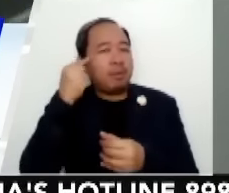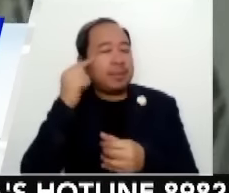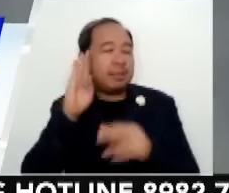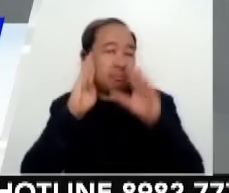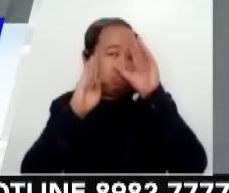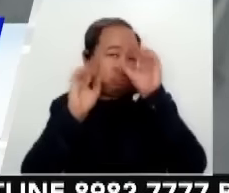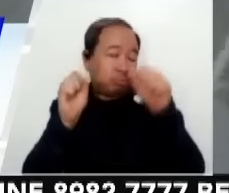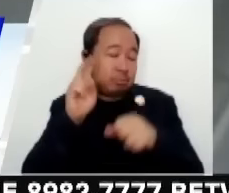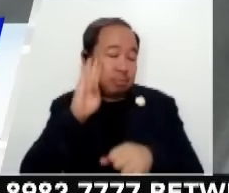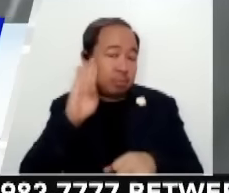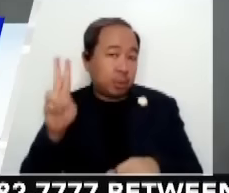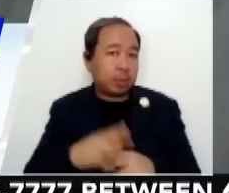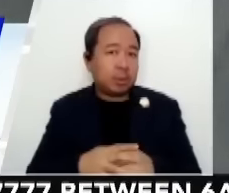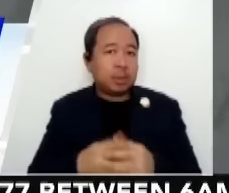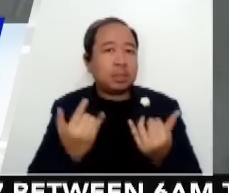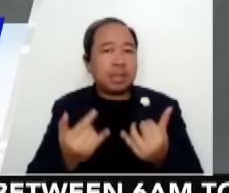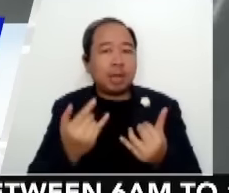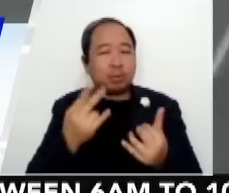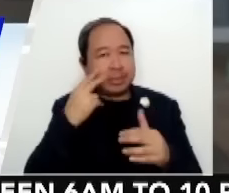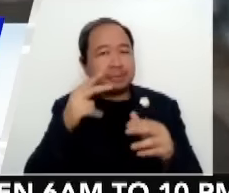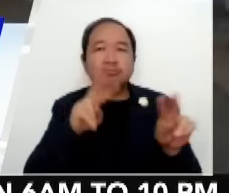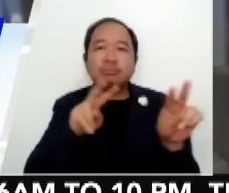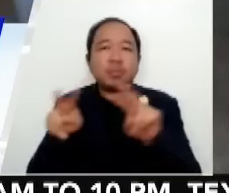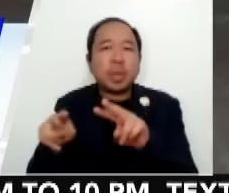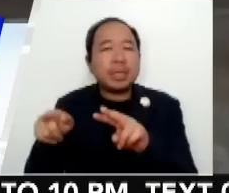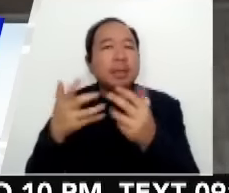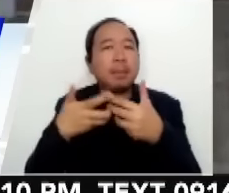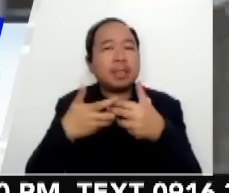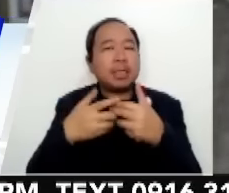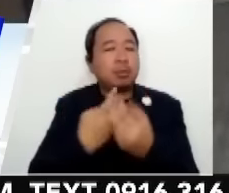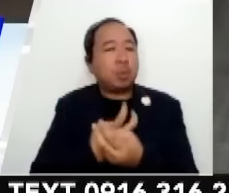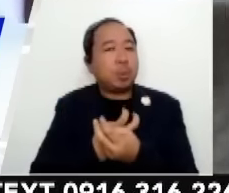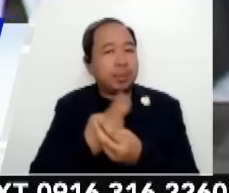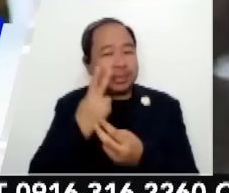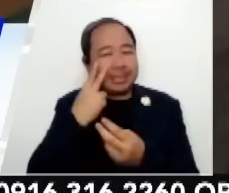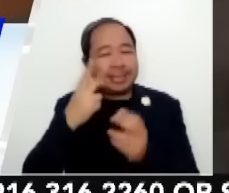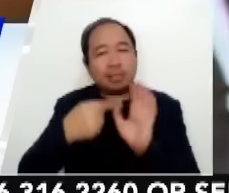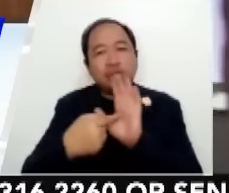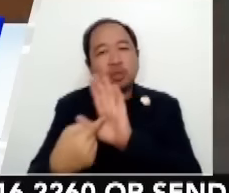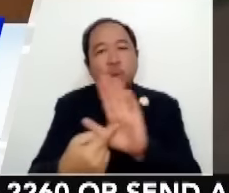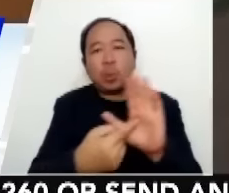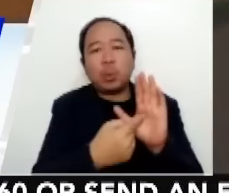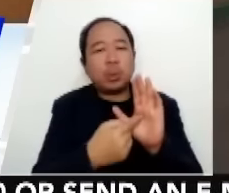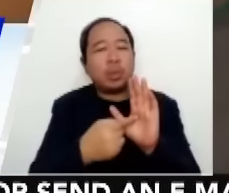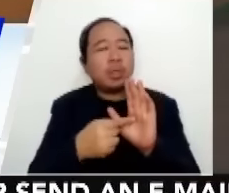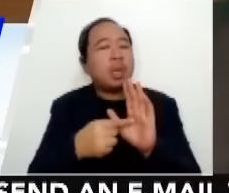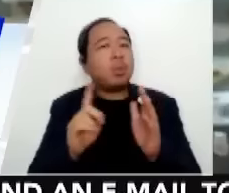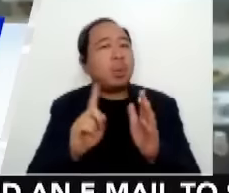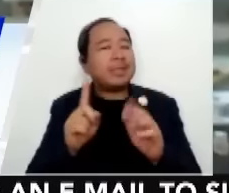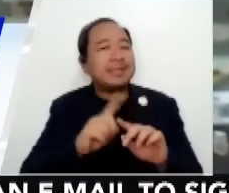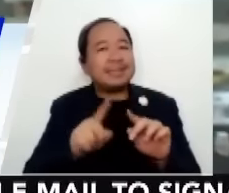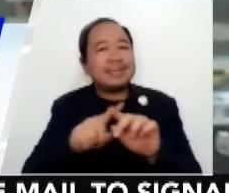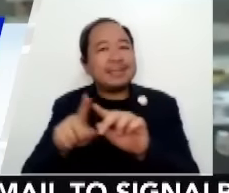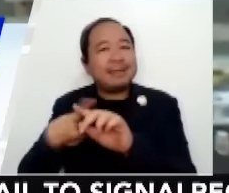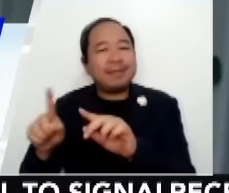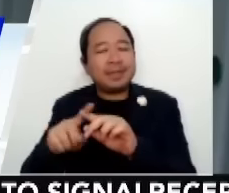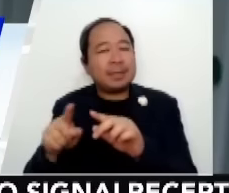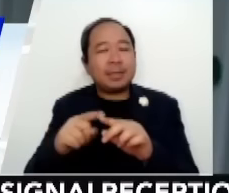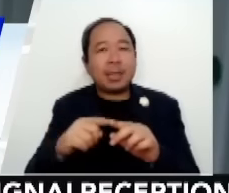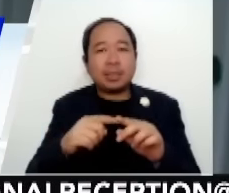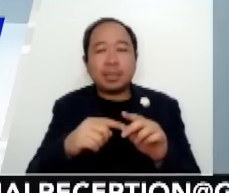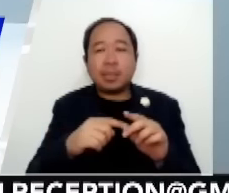aming pag-iikot sa loob ng planta, ipinakita nila Kowangko at Taganapokor ang mga iba't ibang bahagi at